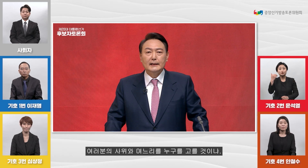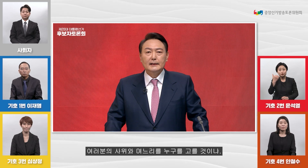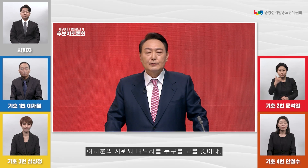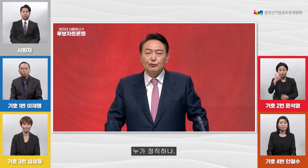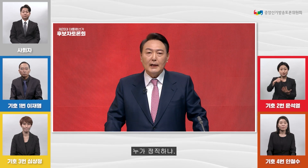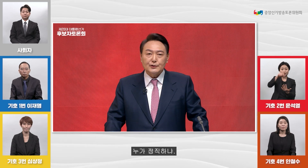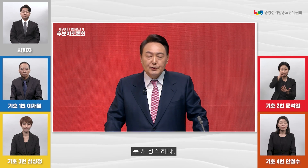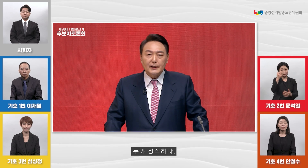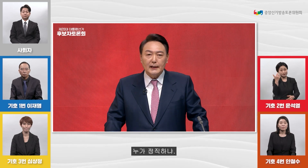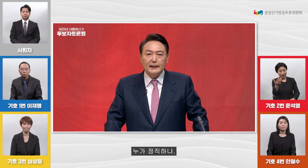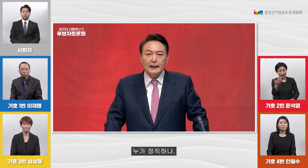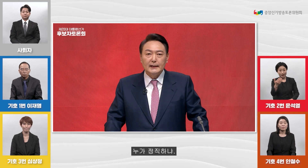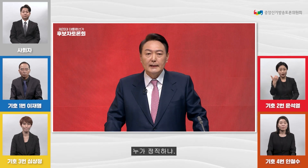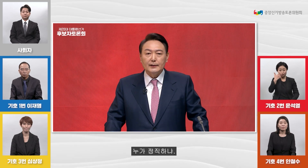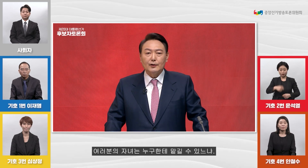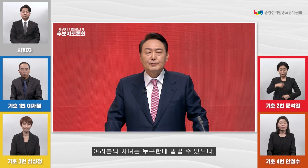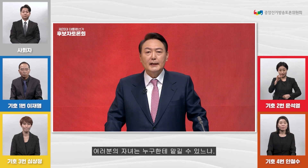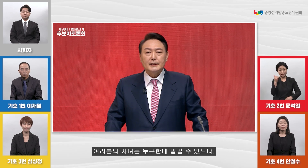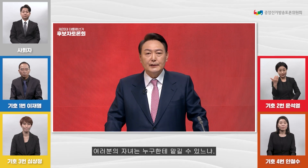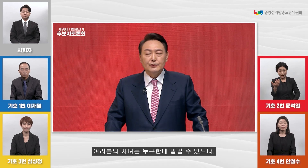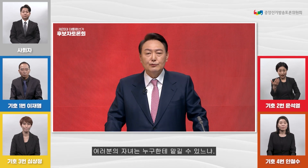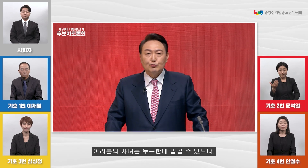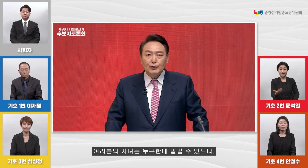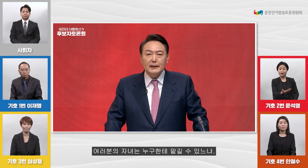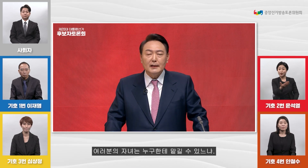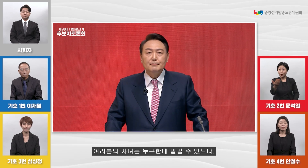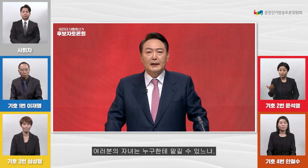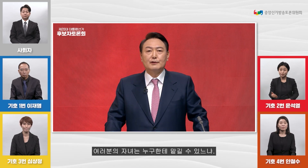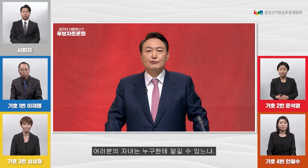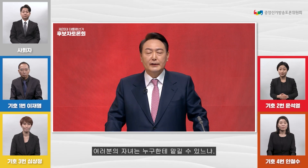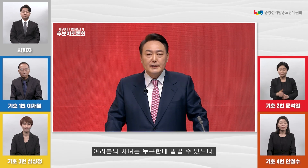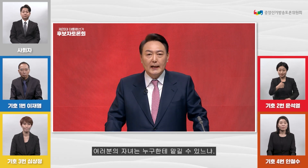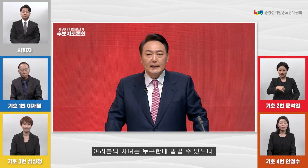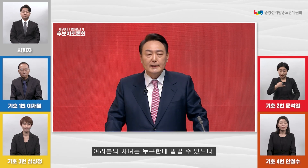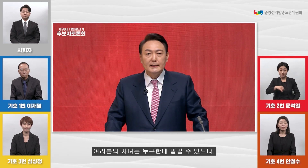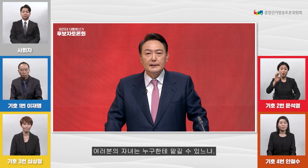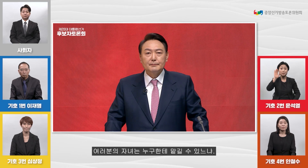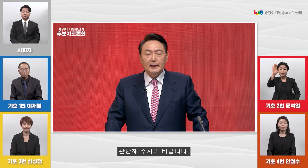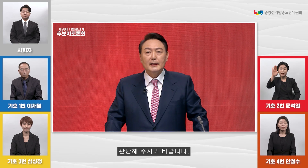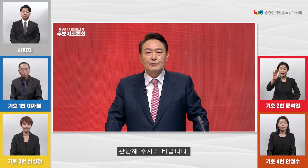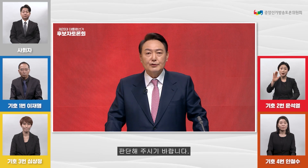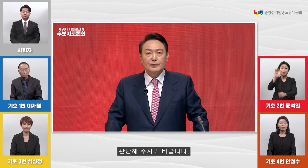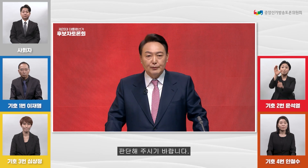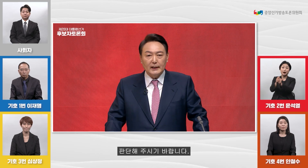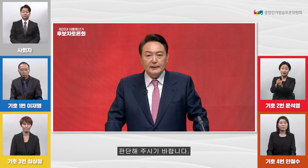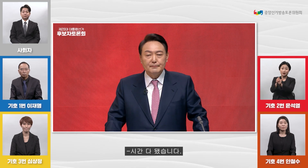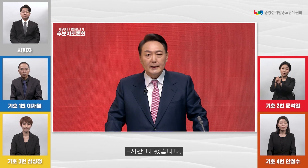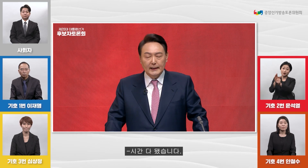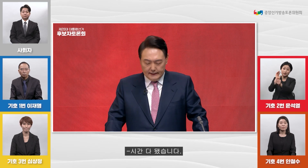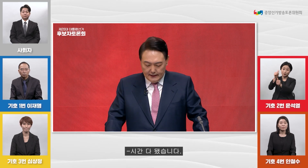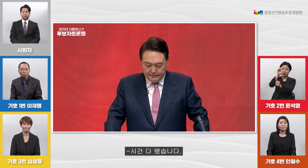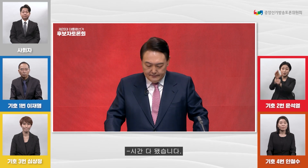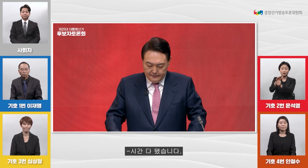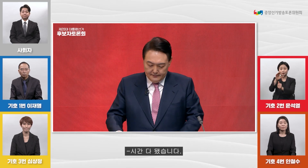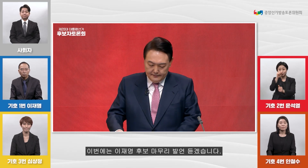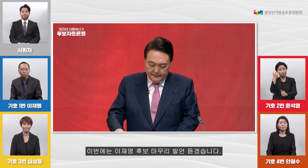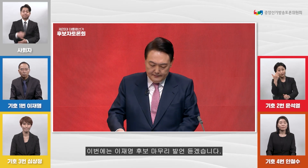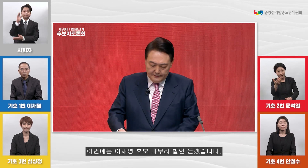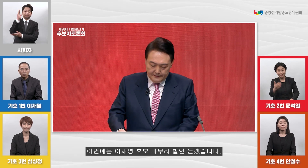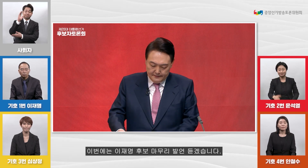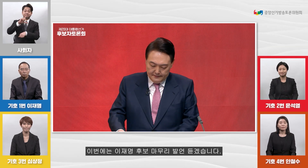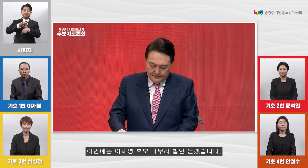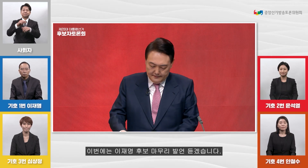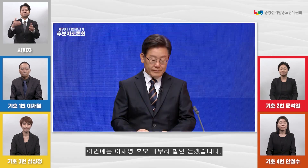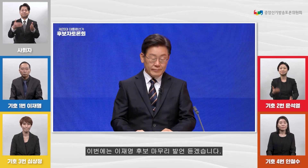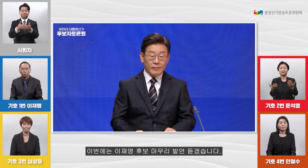것이냐, 누가 정직하냐, 여러분의 자녀는 누구한테 맡길 수 있느냐 판단해 주시길 부탁드립니다. 시간 다 됐습니다. 자,